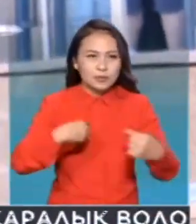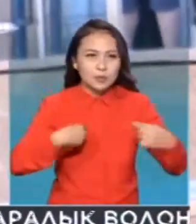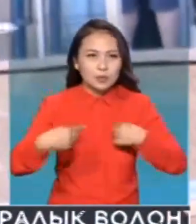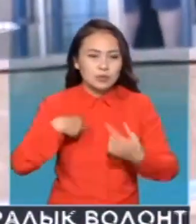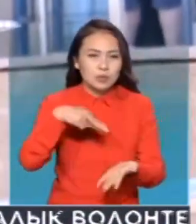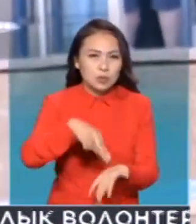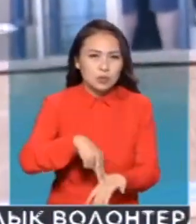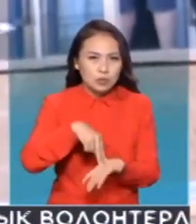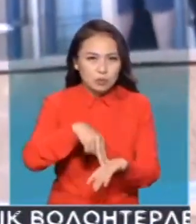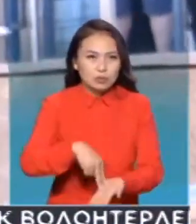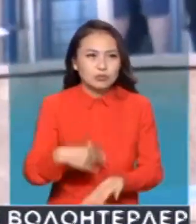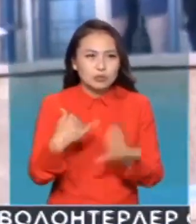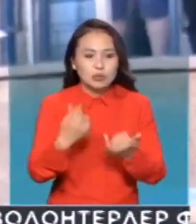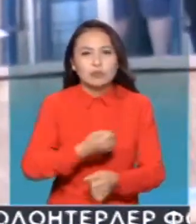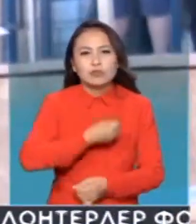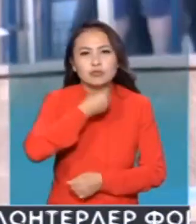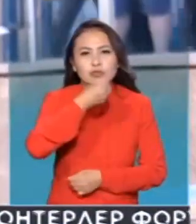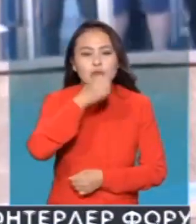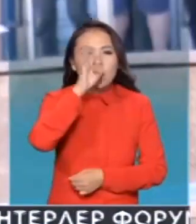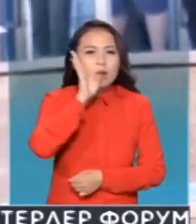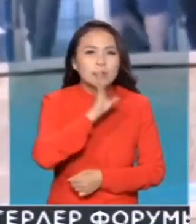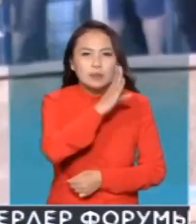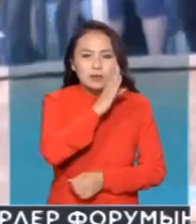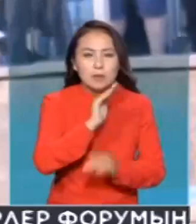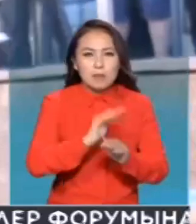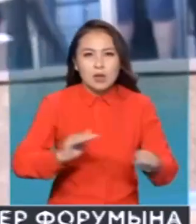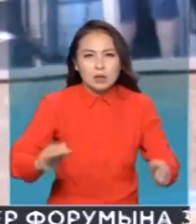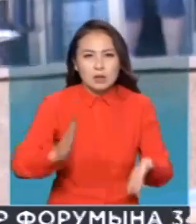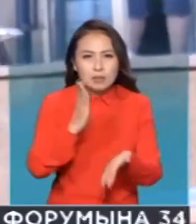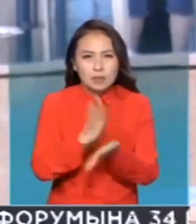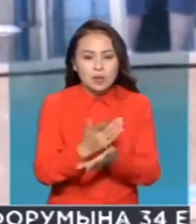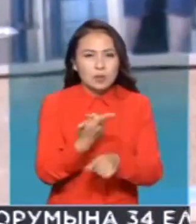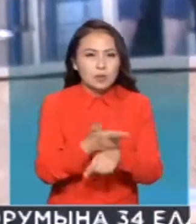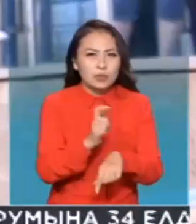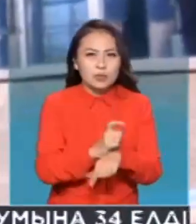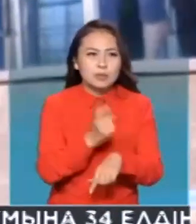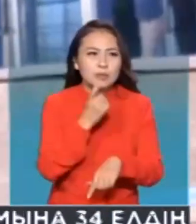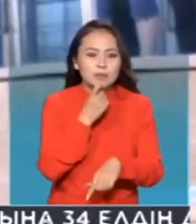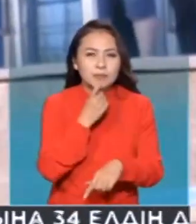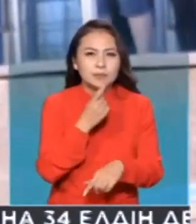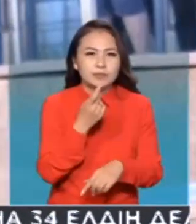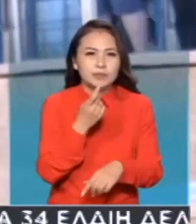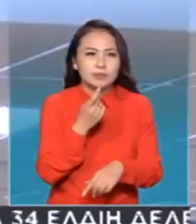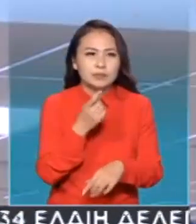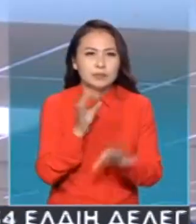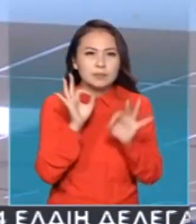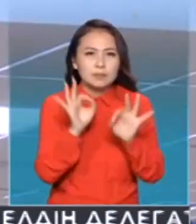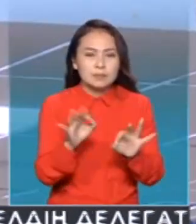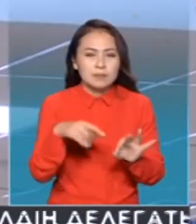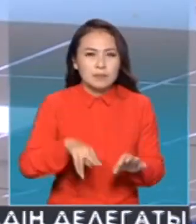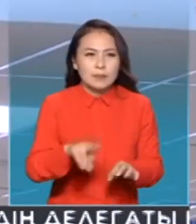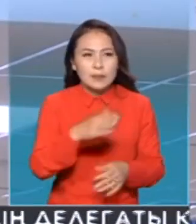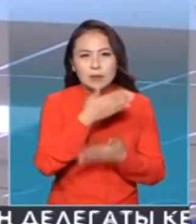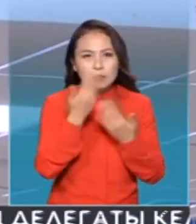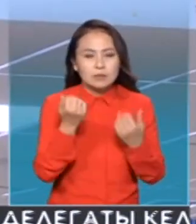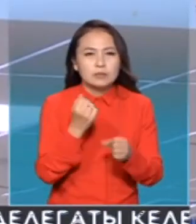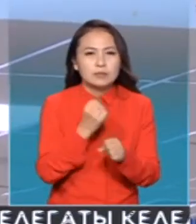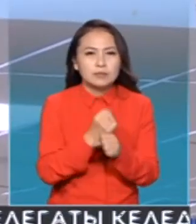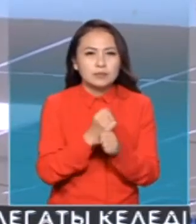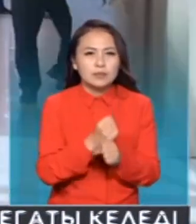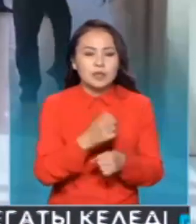тұр. Үлкен әйел адамдар да жүр, бала мен адамдар жүр. Өте қиын, кішкене жүйеге келтірілмеген сияқты әлі. Расымен де